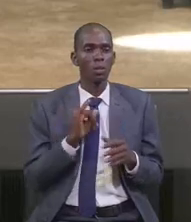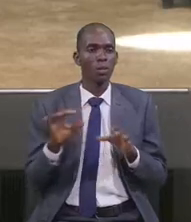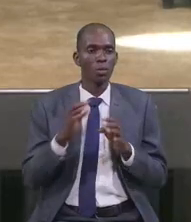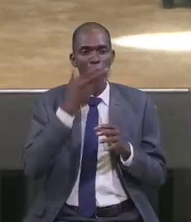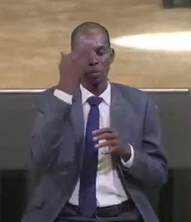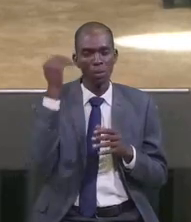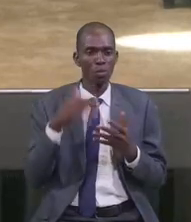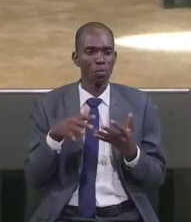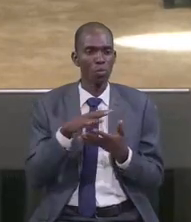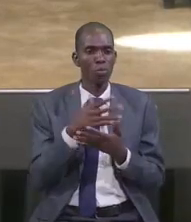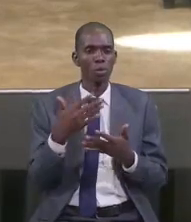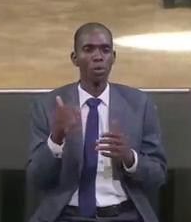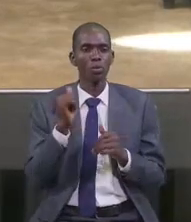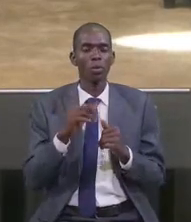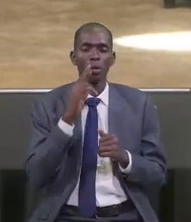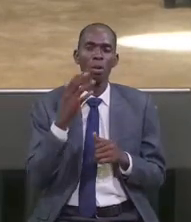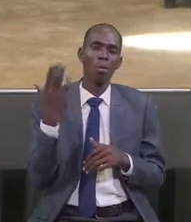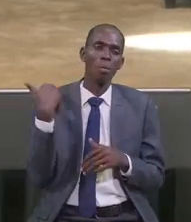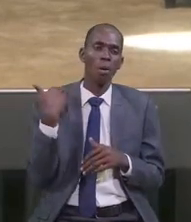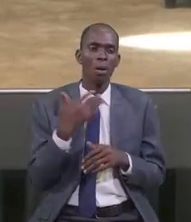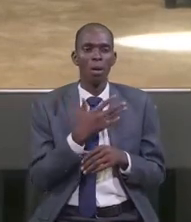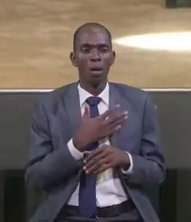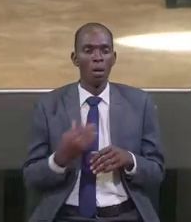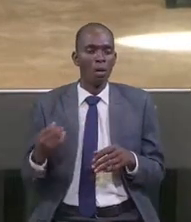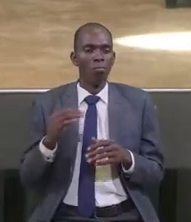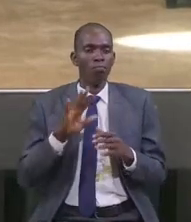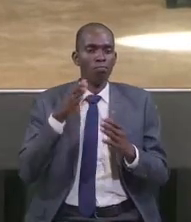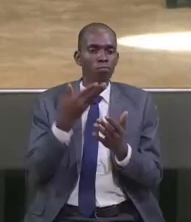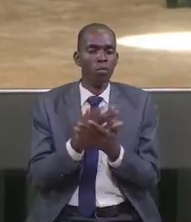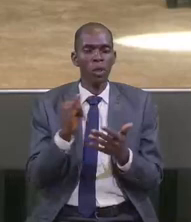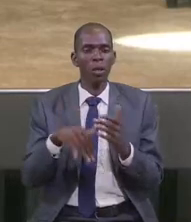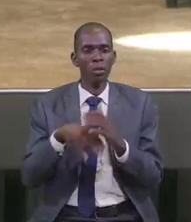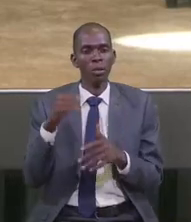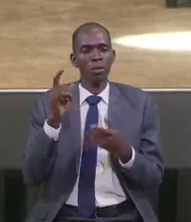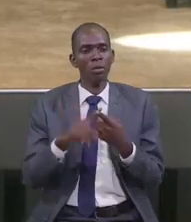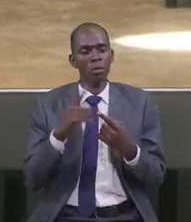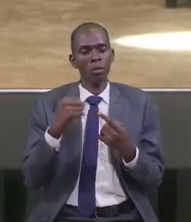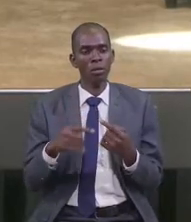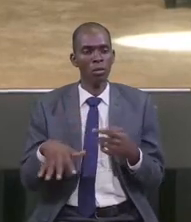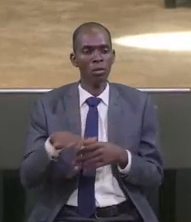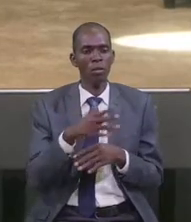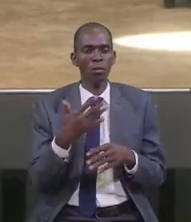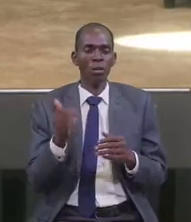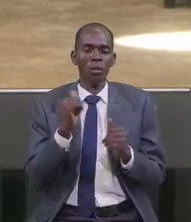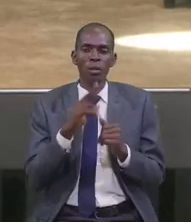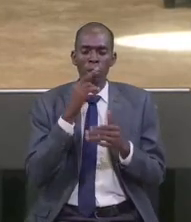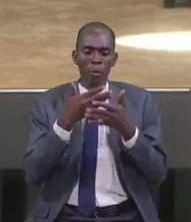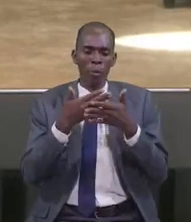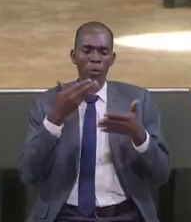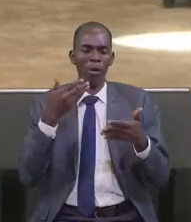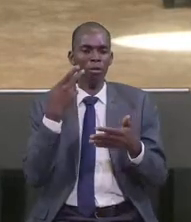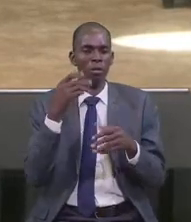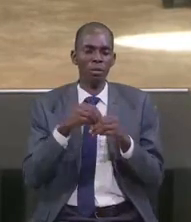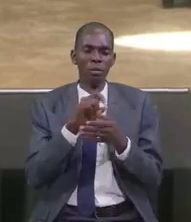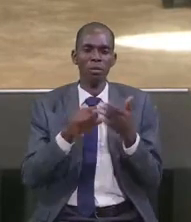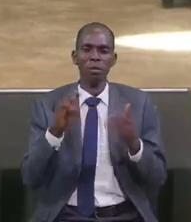chose, oubliant ce qui est en arrière et me portant vers ce qui est en avant. Verset 14.